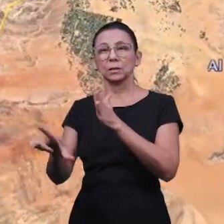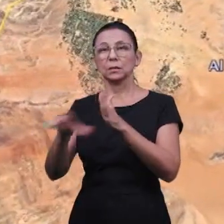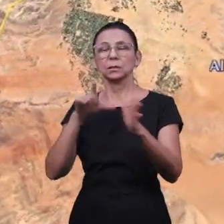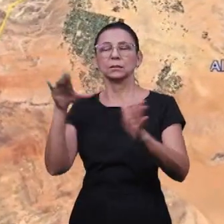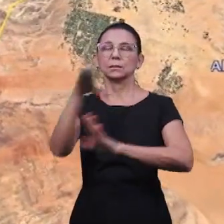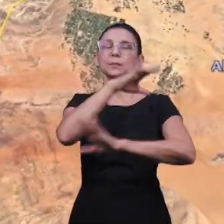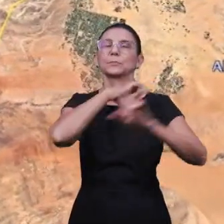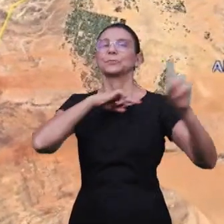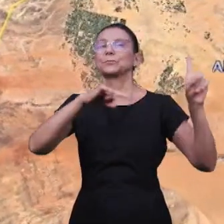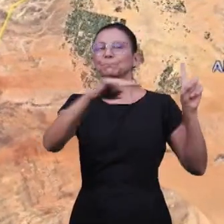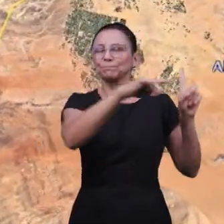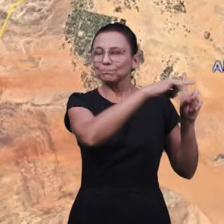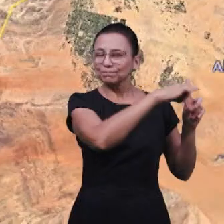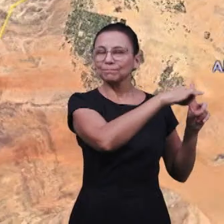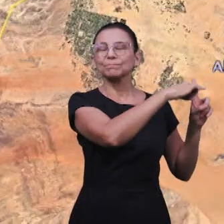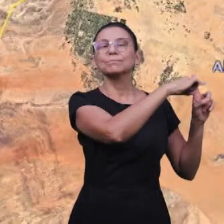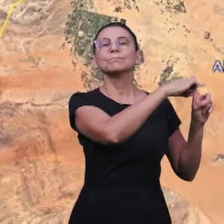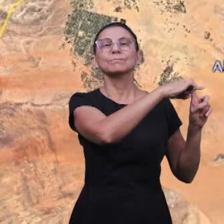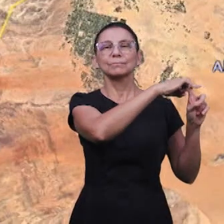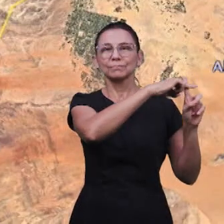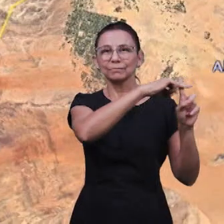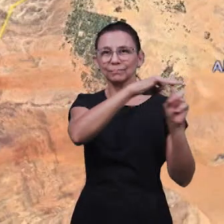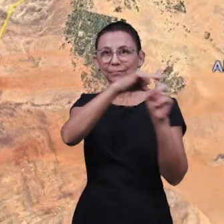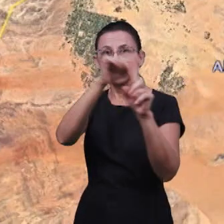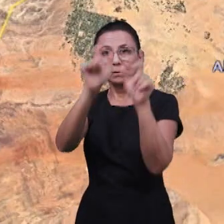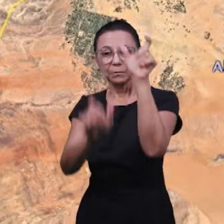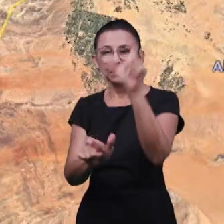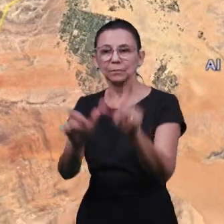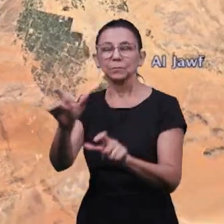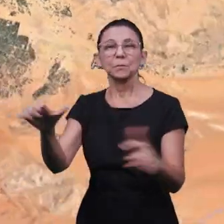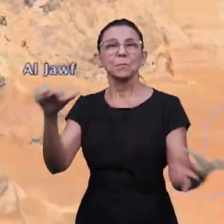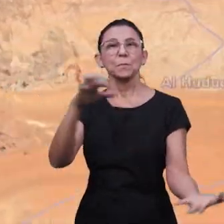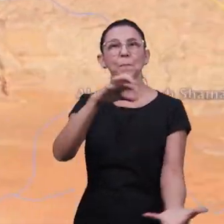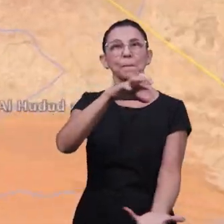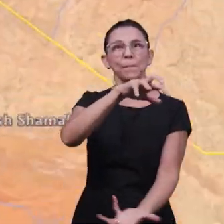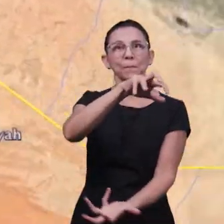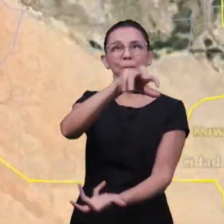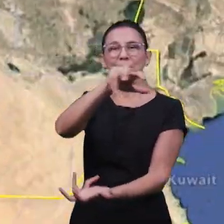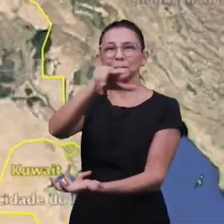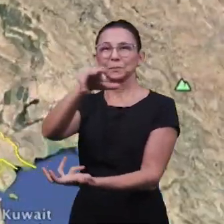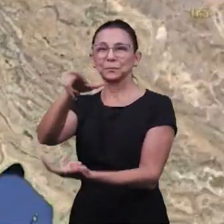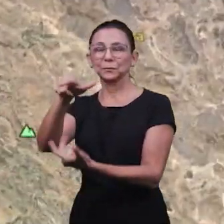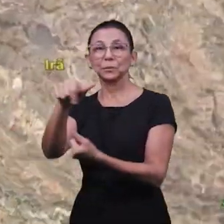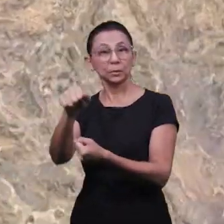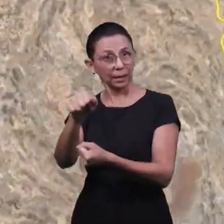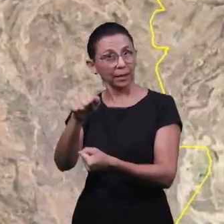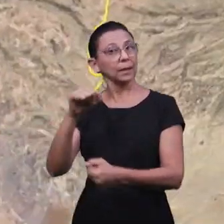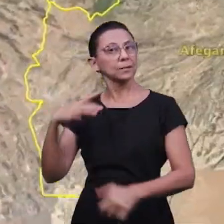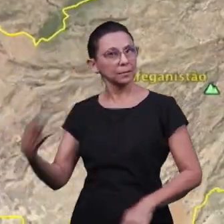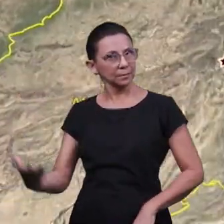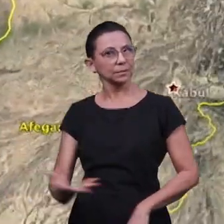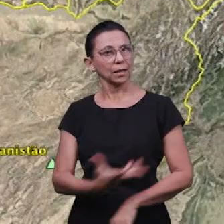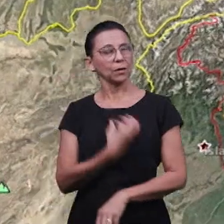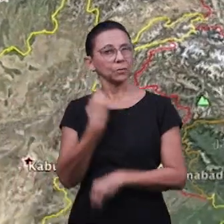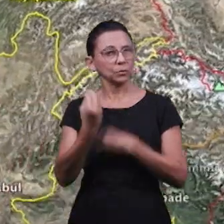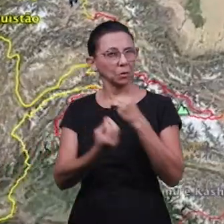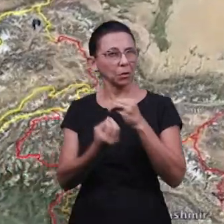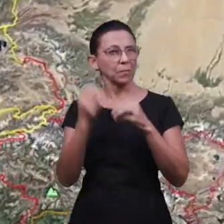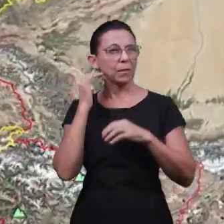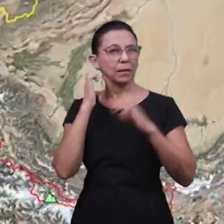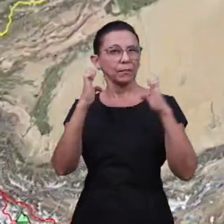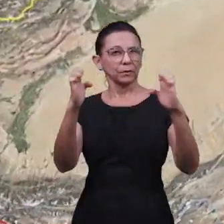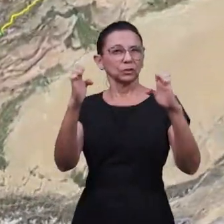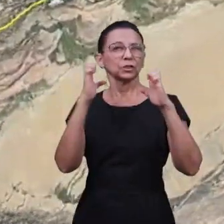Seigneur Jésus à la veille de sa mort à la croix de Calvaire. Des personnes de toutes les parties du monde sont